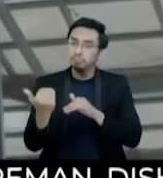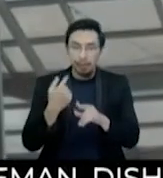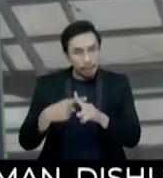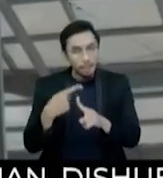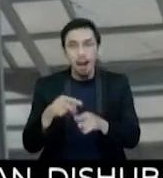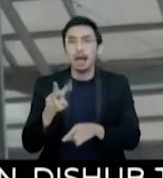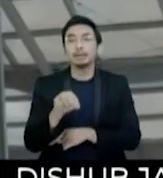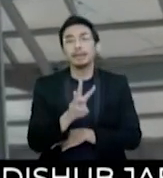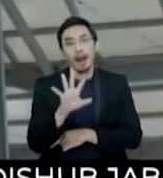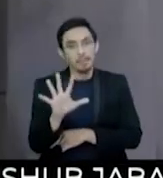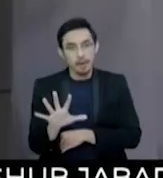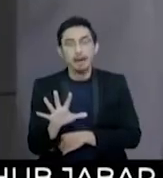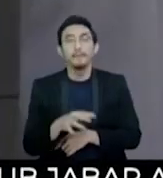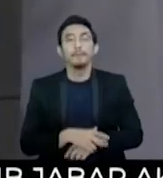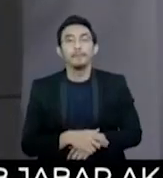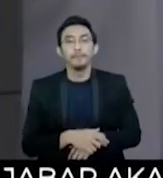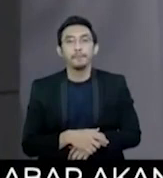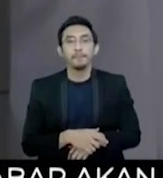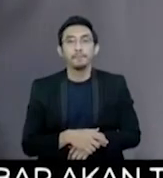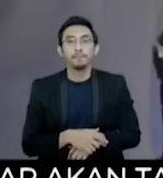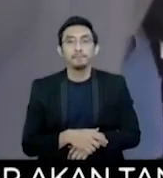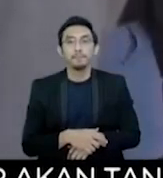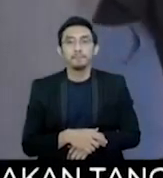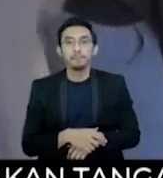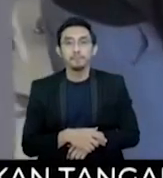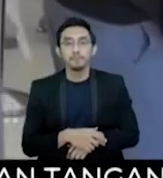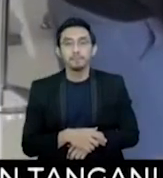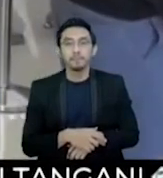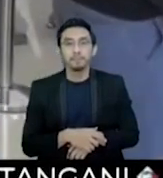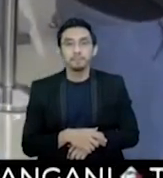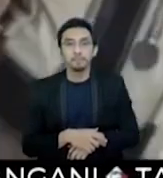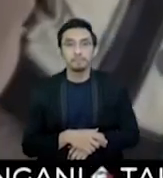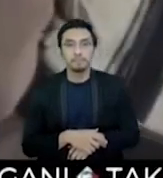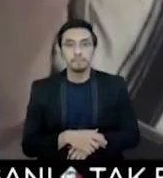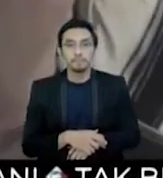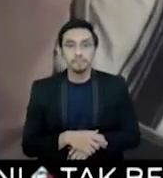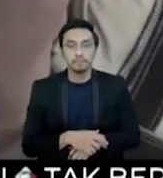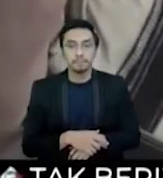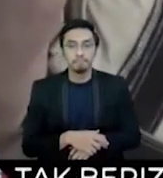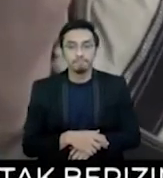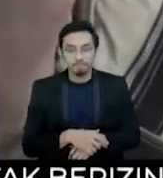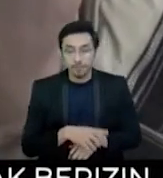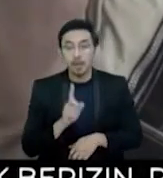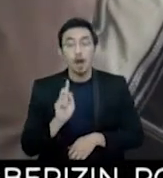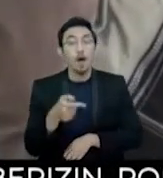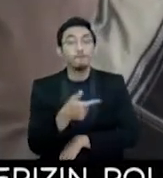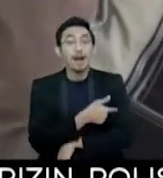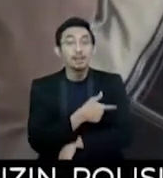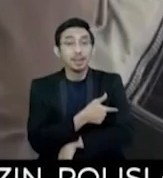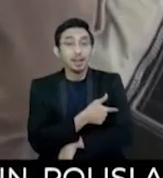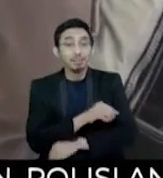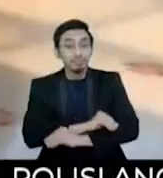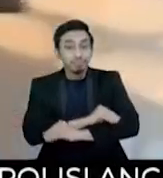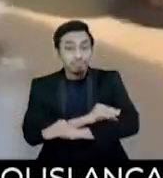tambahan. Mudik lebaran tahun ini, PT KAI tidak lagi mewajibkan swab antigen maupun PCR bagi calon pemudik yang telah mendapatkan